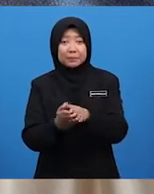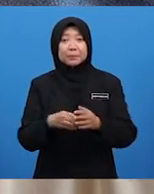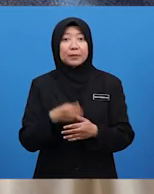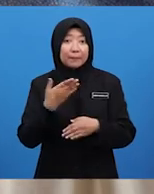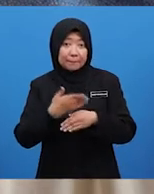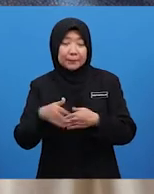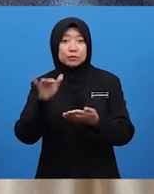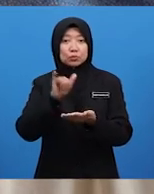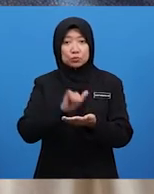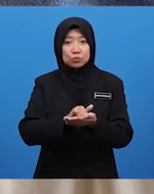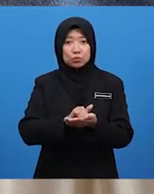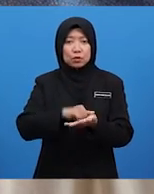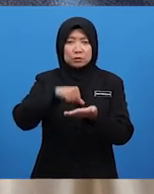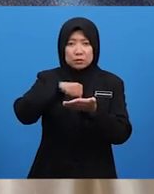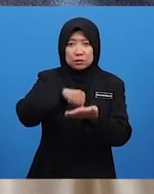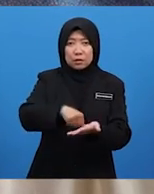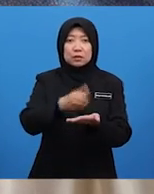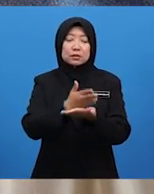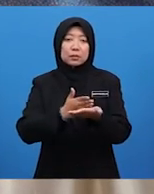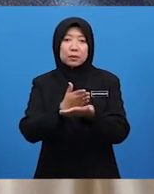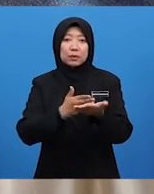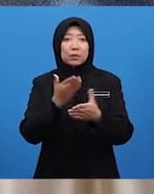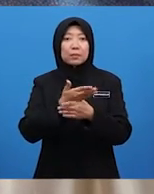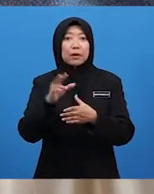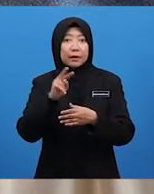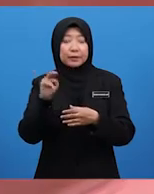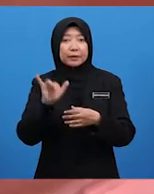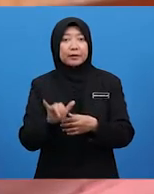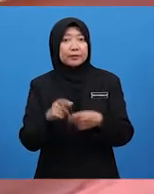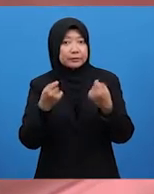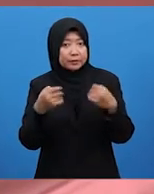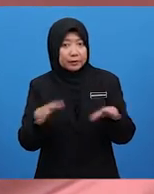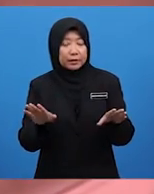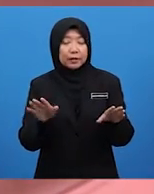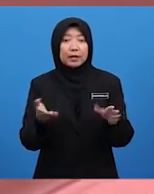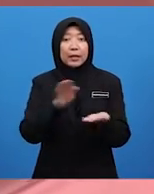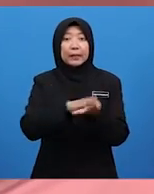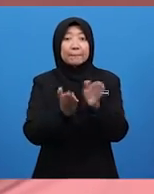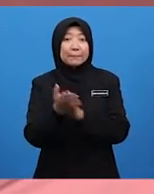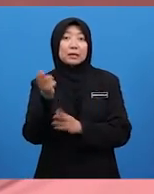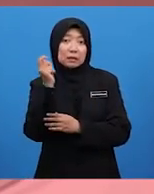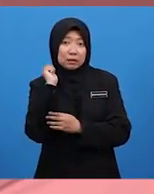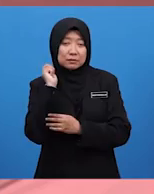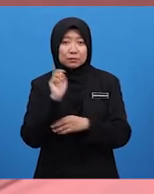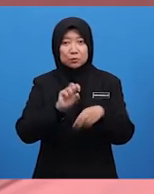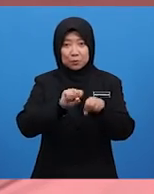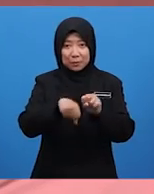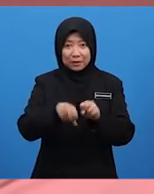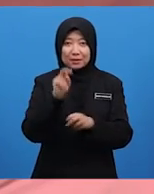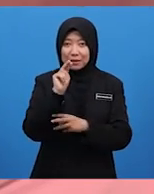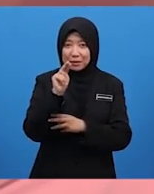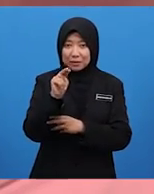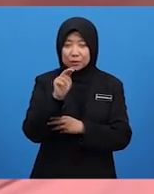itu, tekan separuh pada bahagian yang telah dilipat tadi supaya nanti